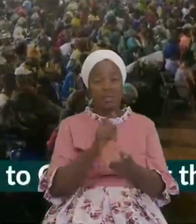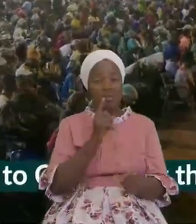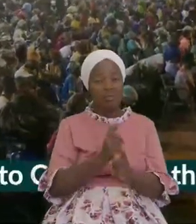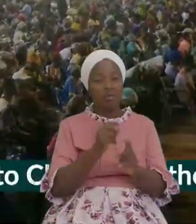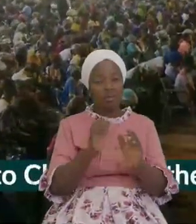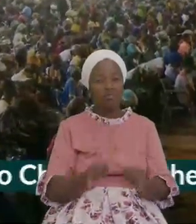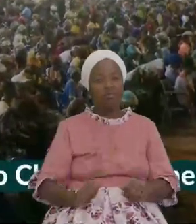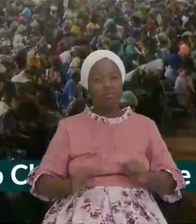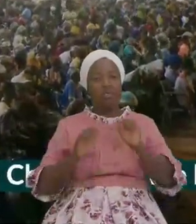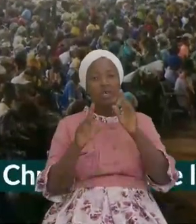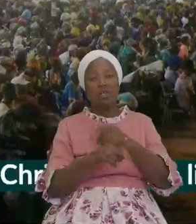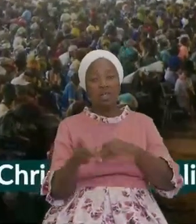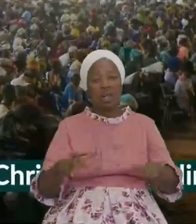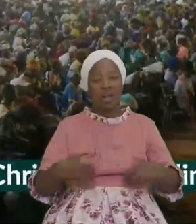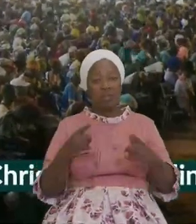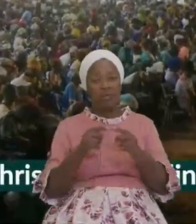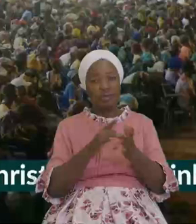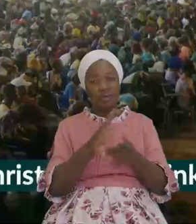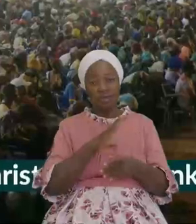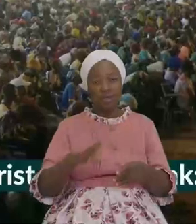Tous ceux qui ont donné leur vie au Seigneur,